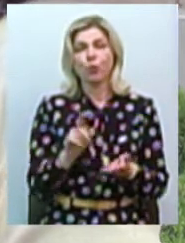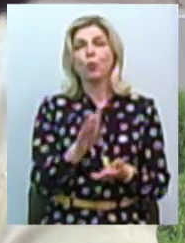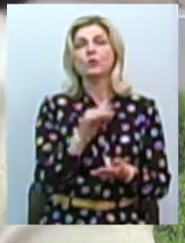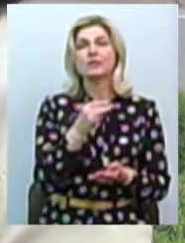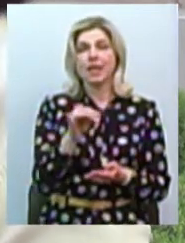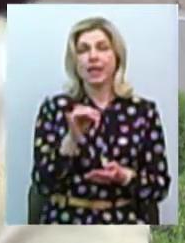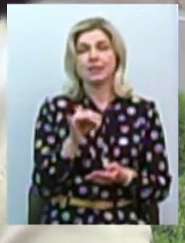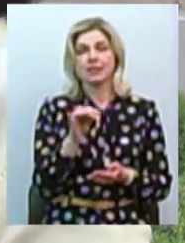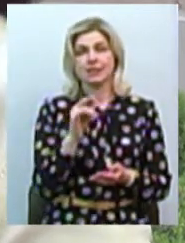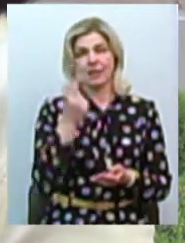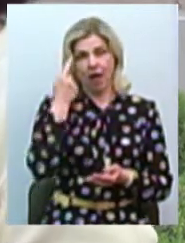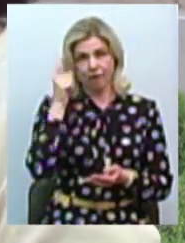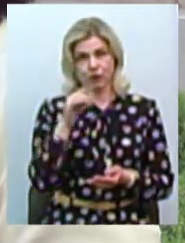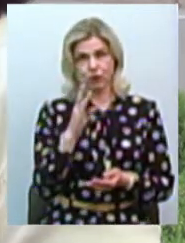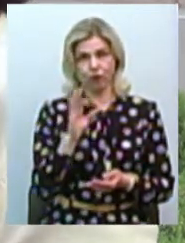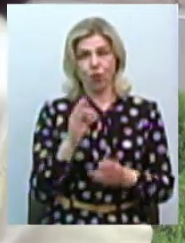музеєзнавства. Отаку школу ми